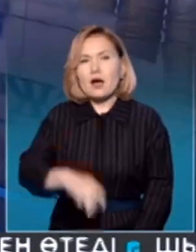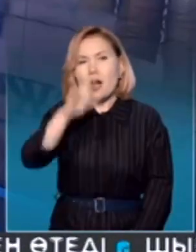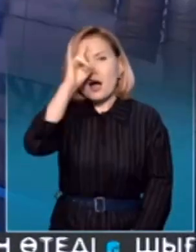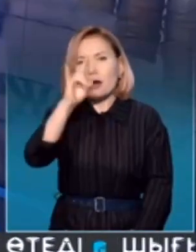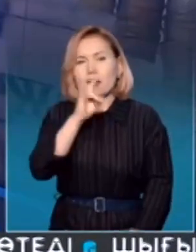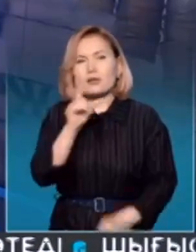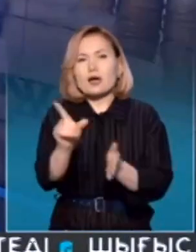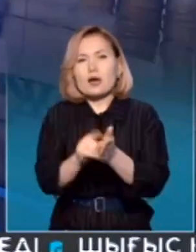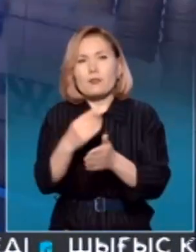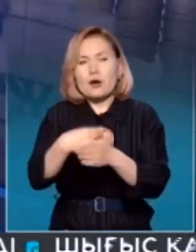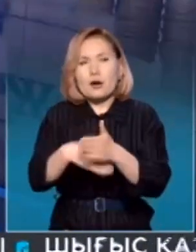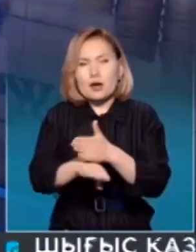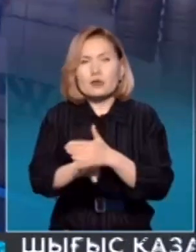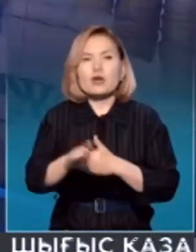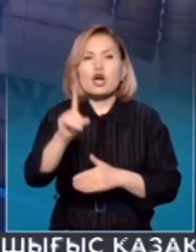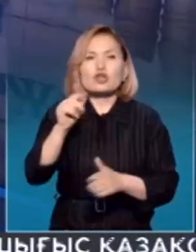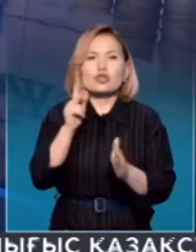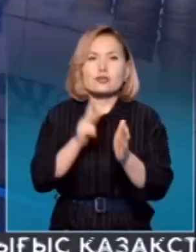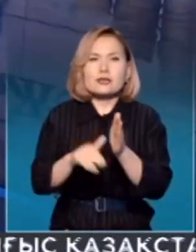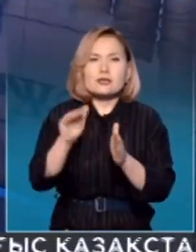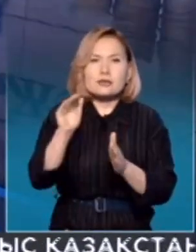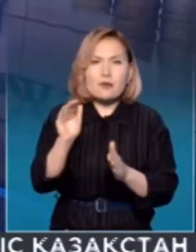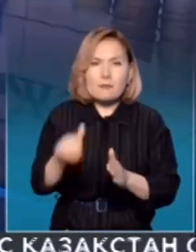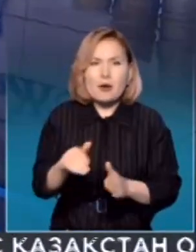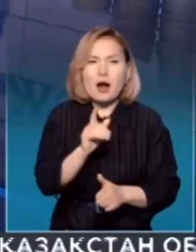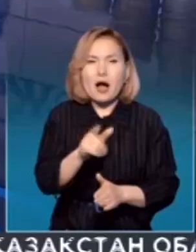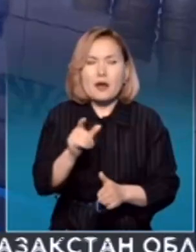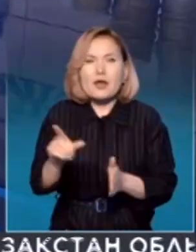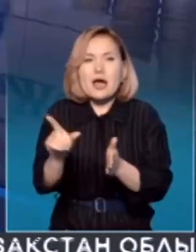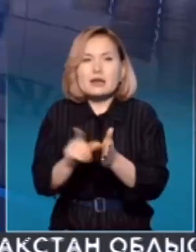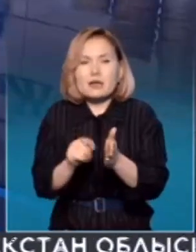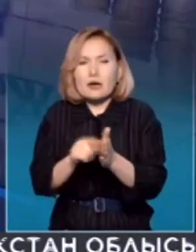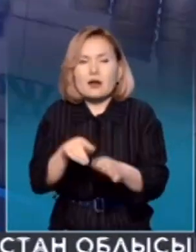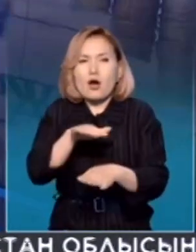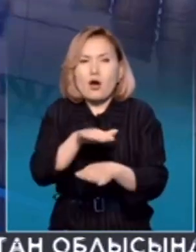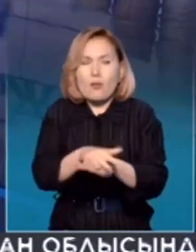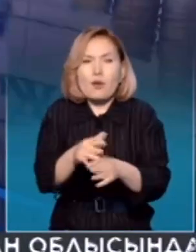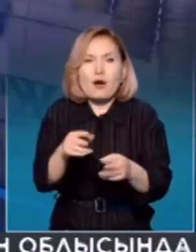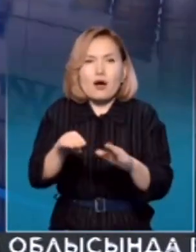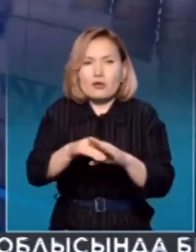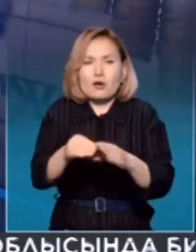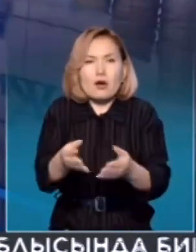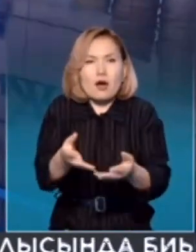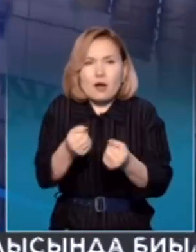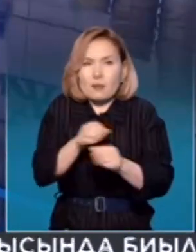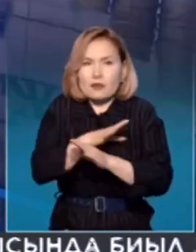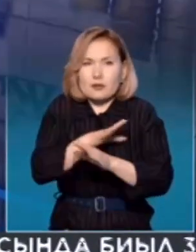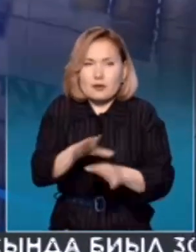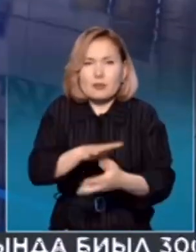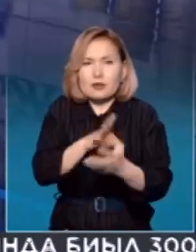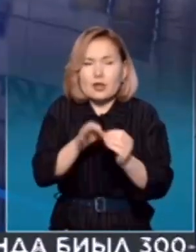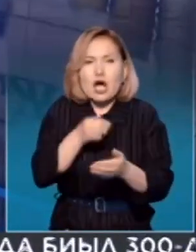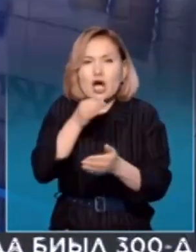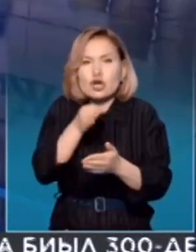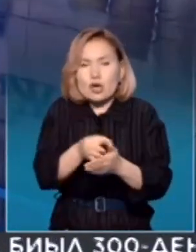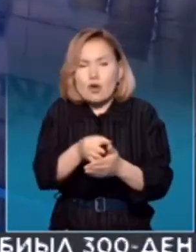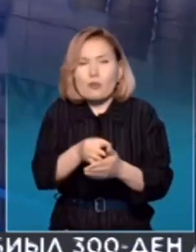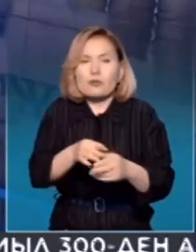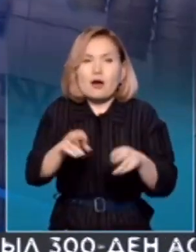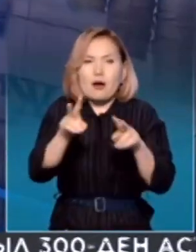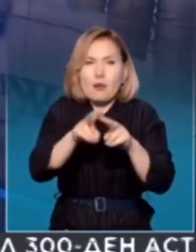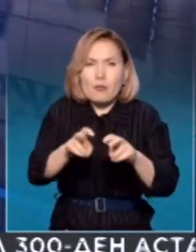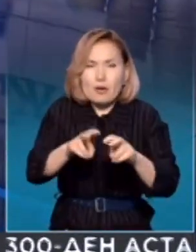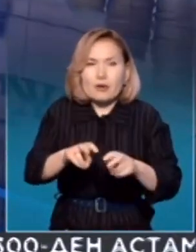Елде зейнетке шыққан 180 мыңнан астам адам зейнетақы қорынан төлем алуға жүгінбеген. Жауапты мекеме мобильді азаматтар